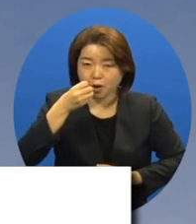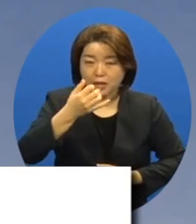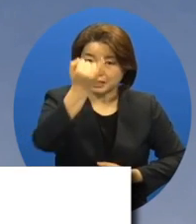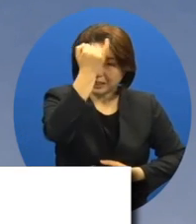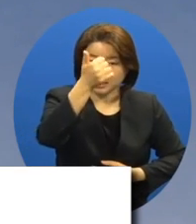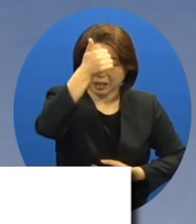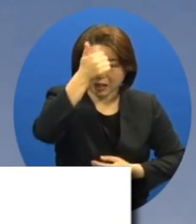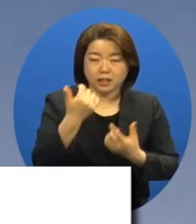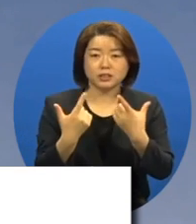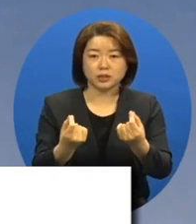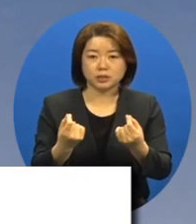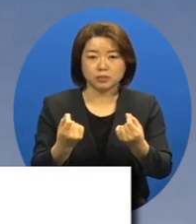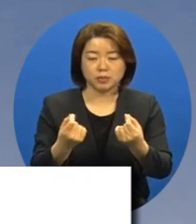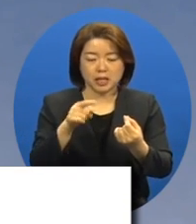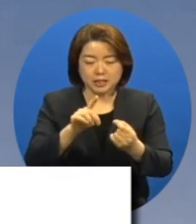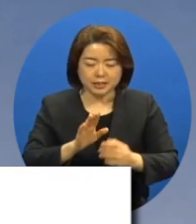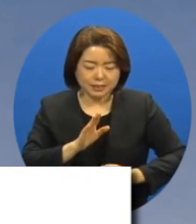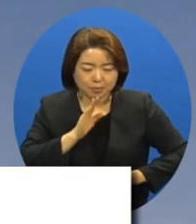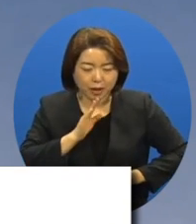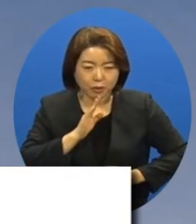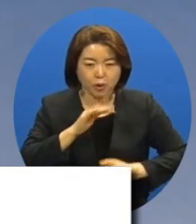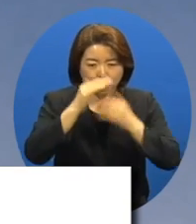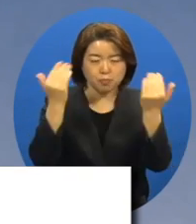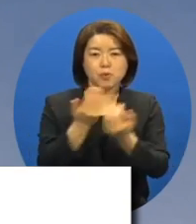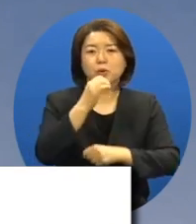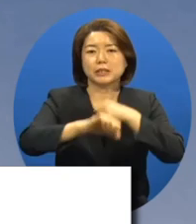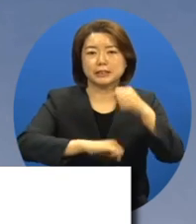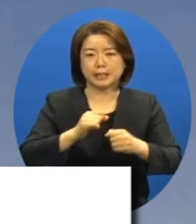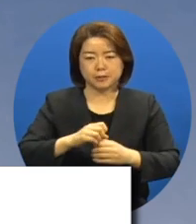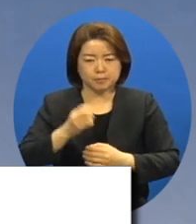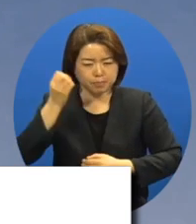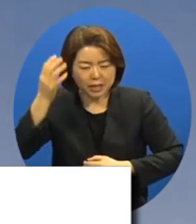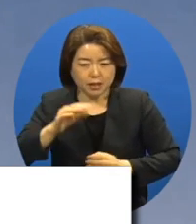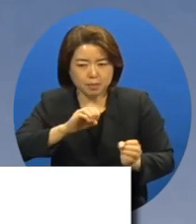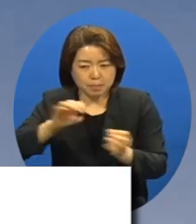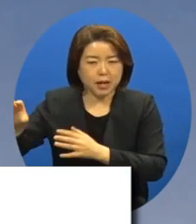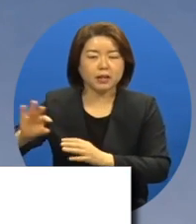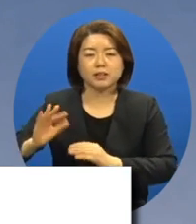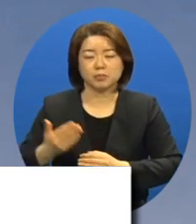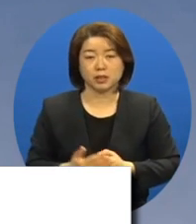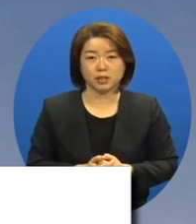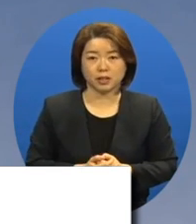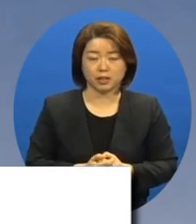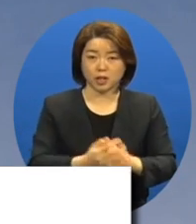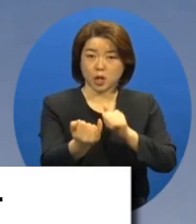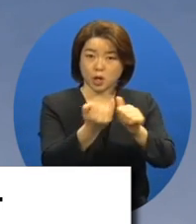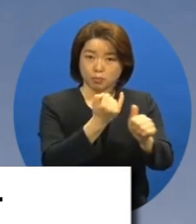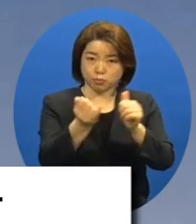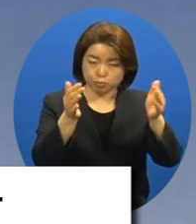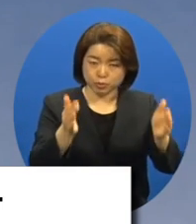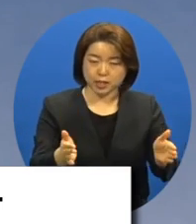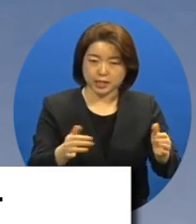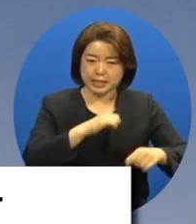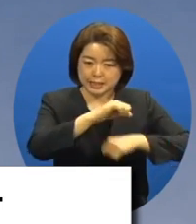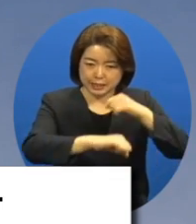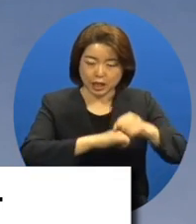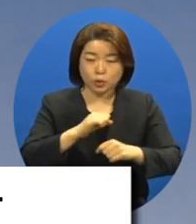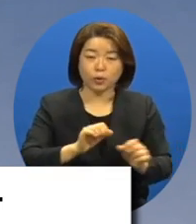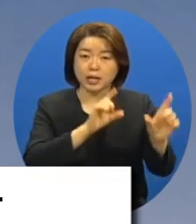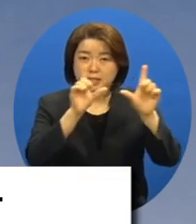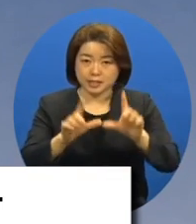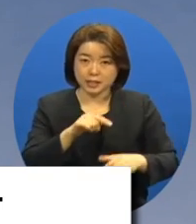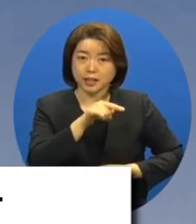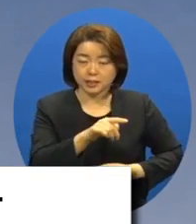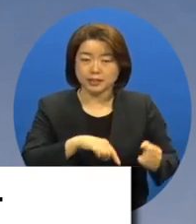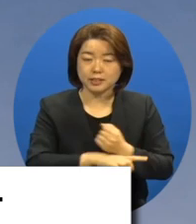자유를 잃어 버리게 됩니다 부부사이에 자유롭게 산다는 것은 배우자도 어기고 왜 도